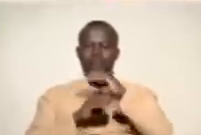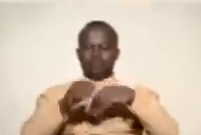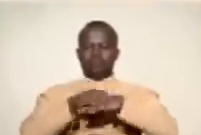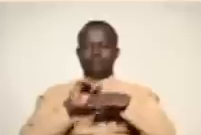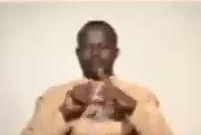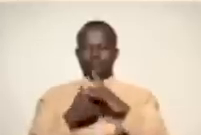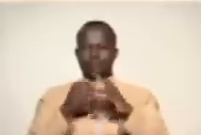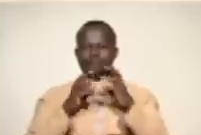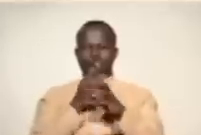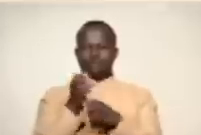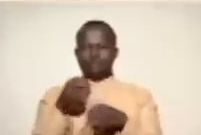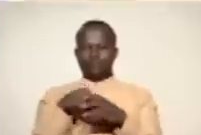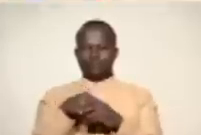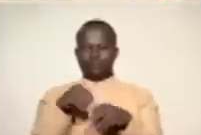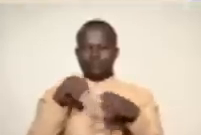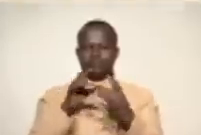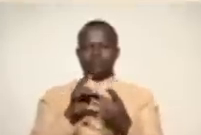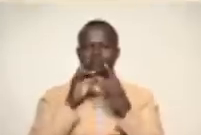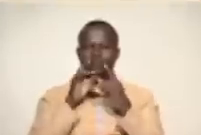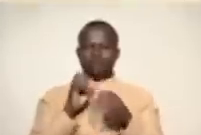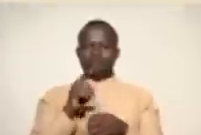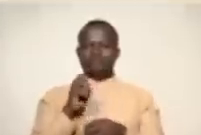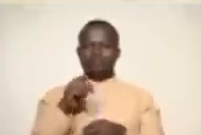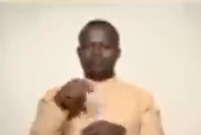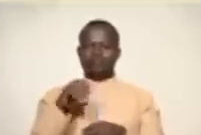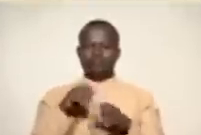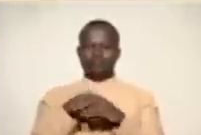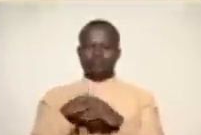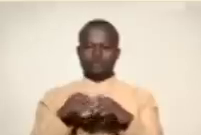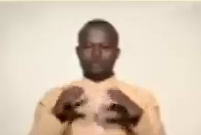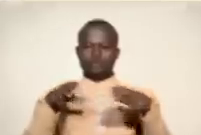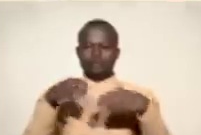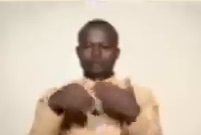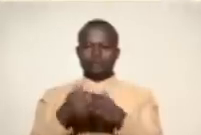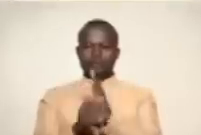imikino y'igikombe cy'isi cyo muri Special Olympics. Ni igikombe cy'isi kizitabirwa n'ibihugu